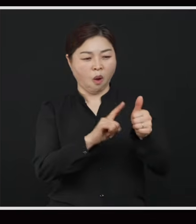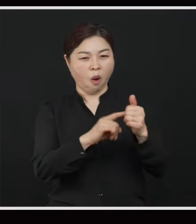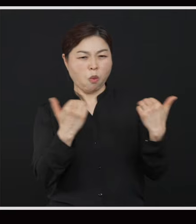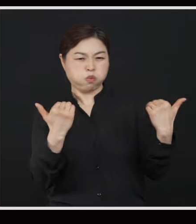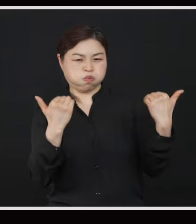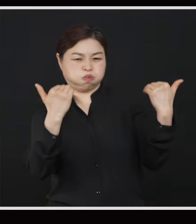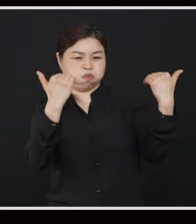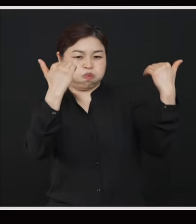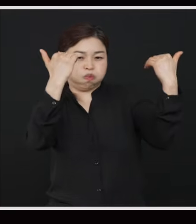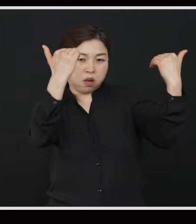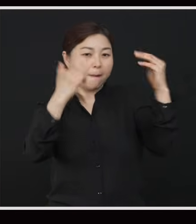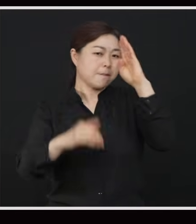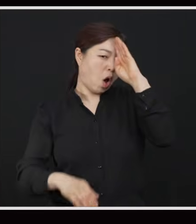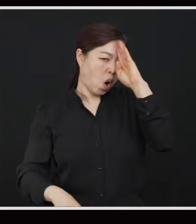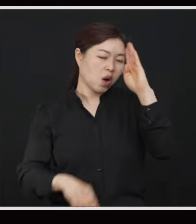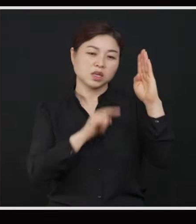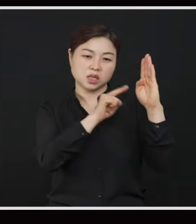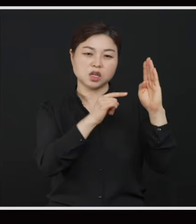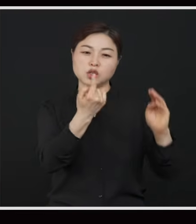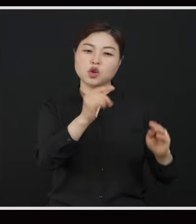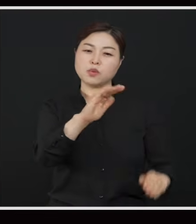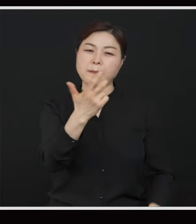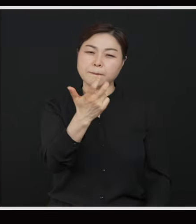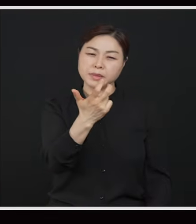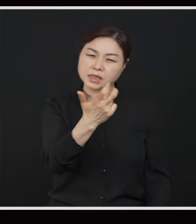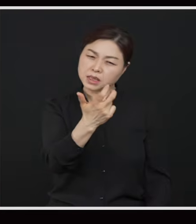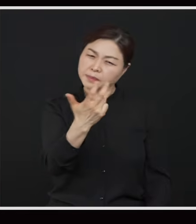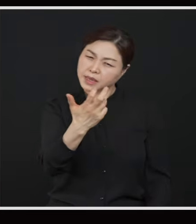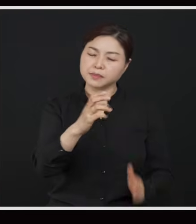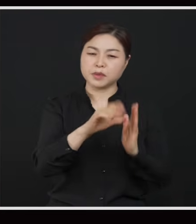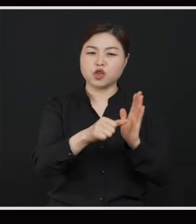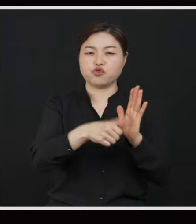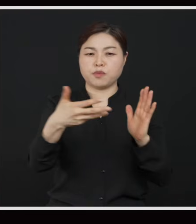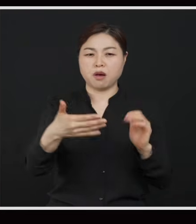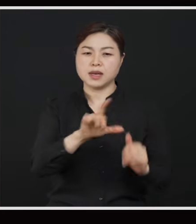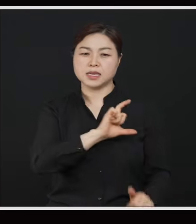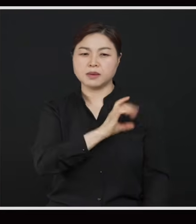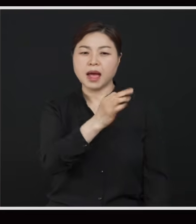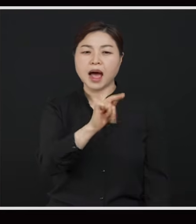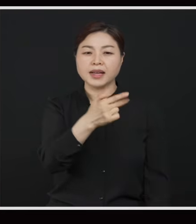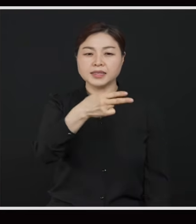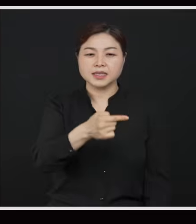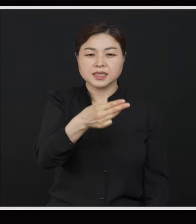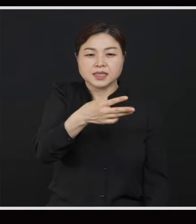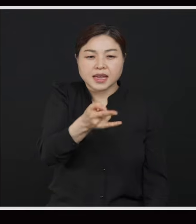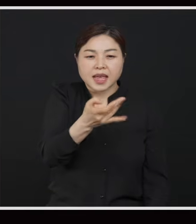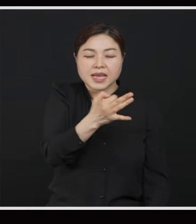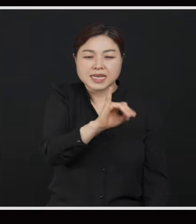거인증을 앓는 1970년대 80년대 유명 인사였어요. 안드레 더 자이언트라고